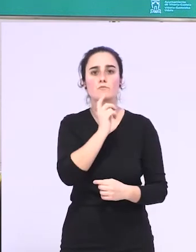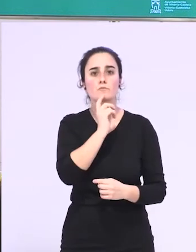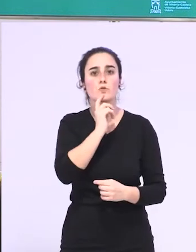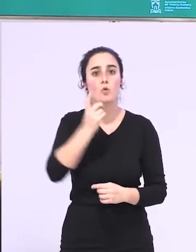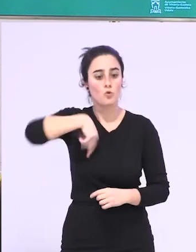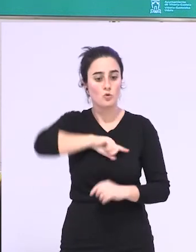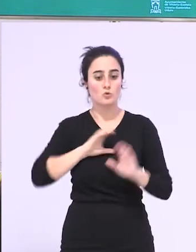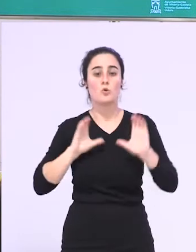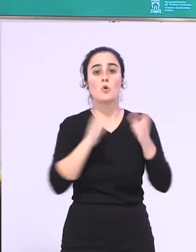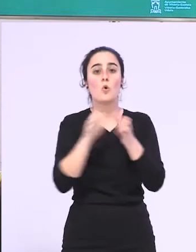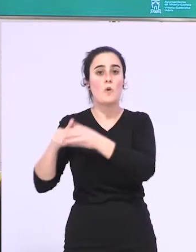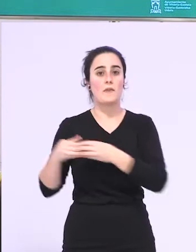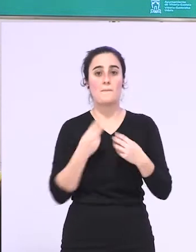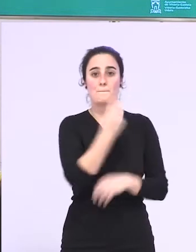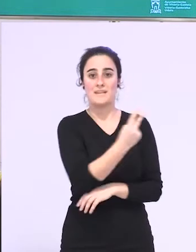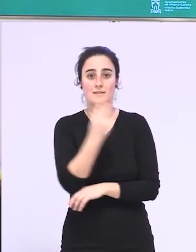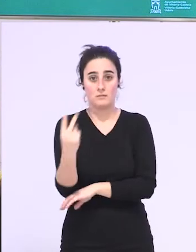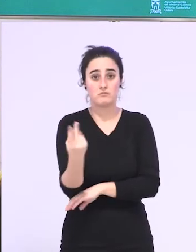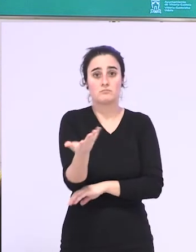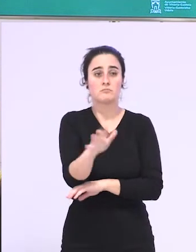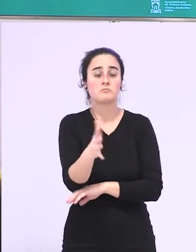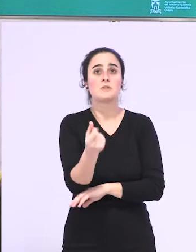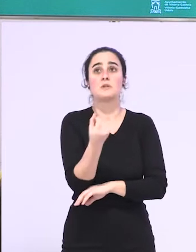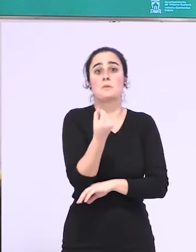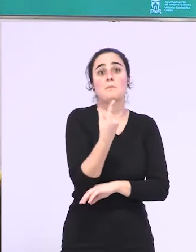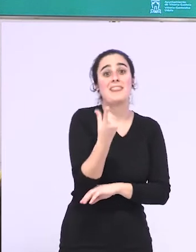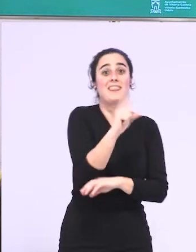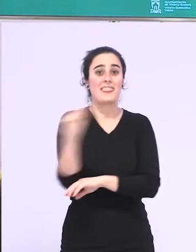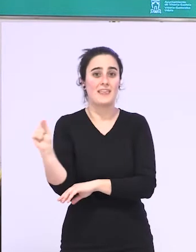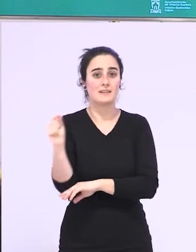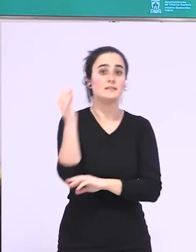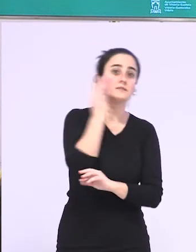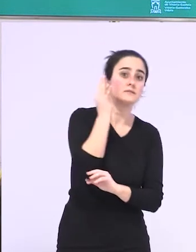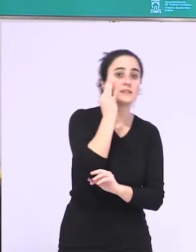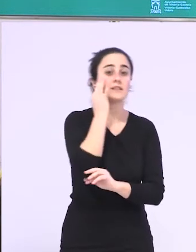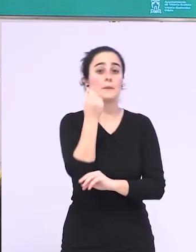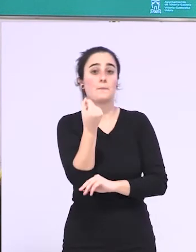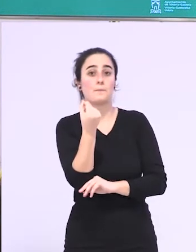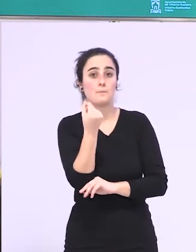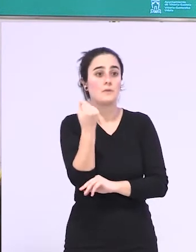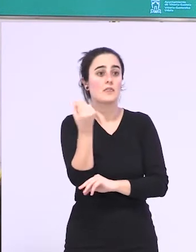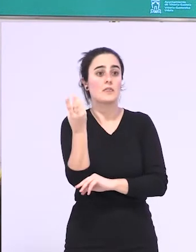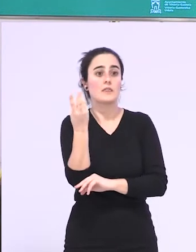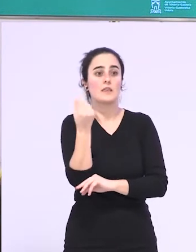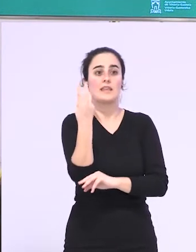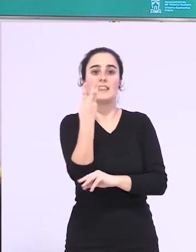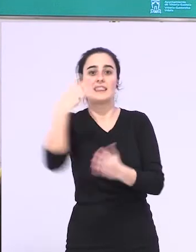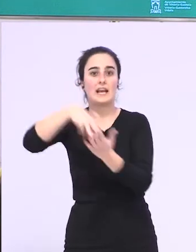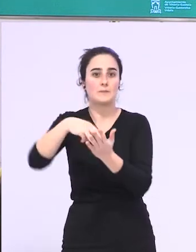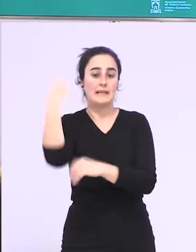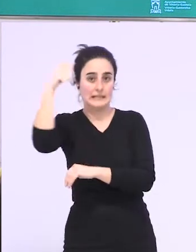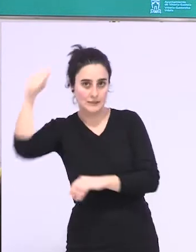22 kuadrillas osatuta gaude, gutxi gora bera 1100 neskaz eta 3000 blusaz. Emakumea